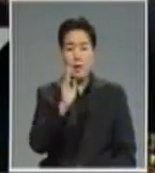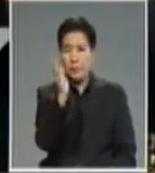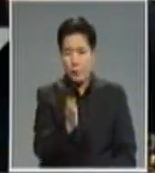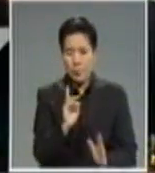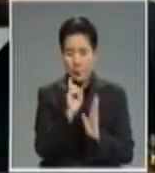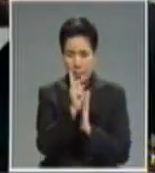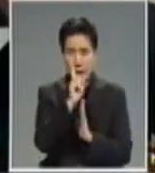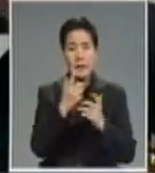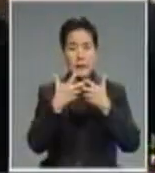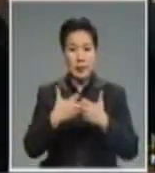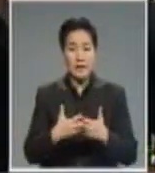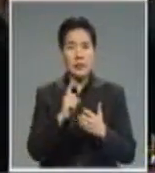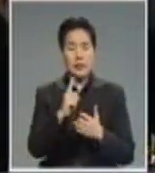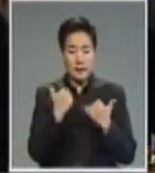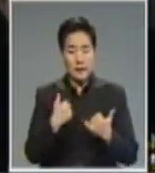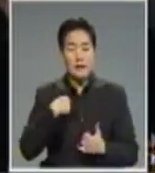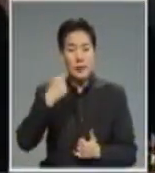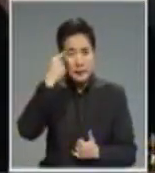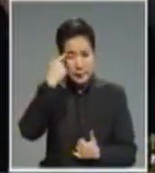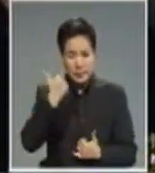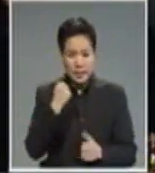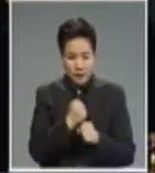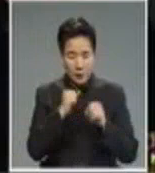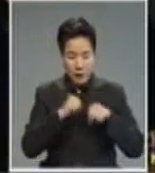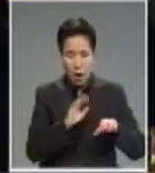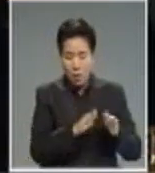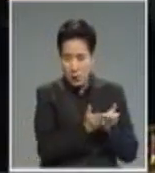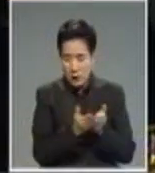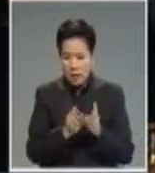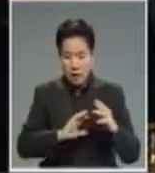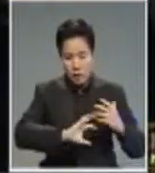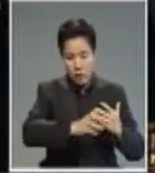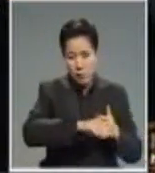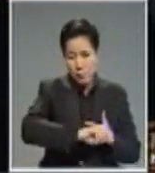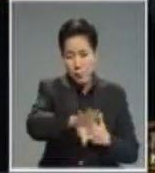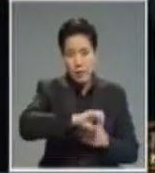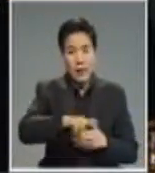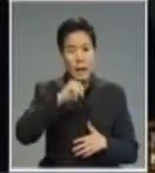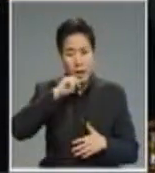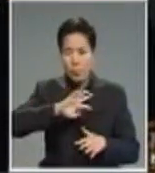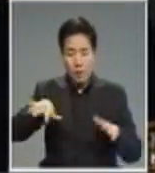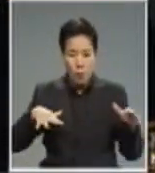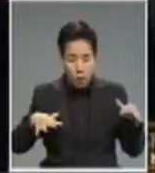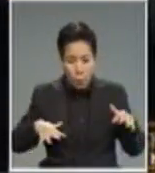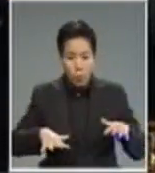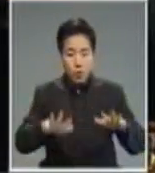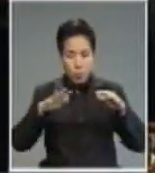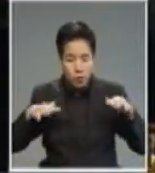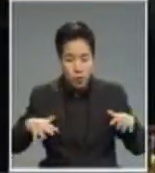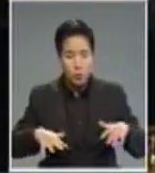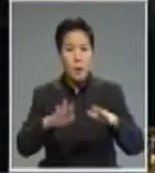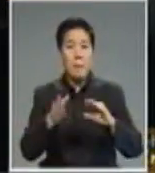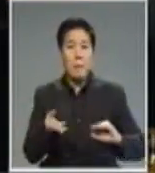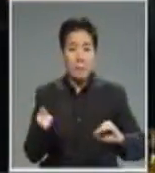ครื่องนะครับแล้วด้วยขีดความสามารถของตัวเองเนี่ยเวลาผลักดันน้ำไปเนี่ยเขาจะดึงมวลน้ำรอบๆตัวเนี่ยไปด้วยนะครับก็จะเ